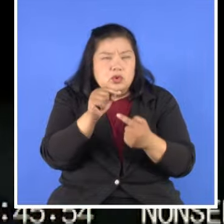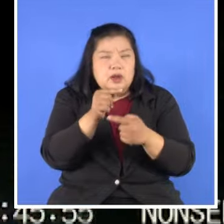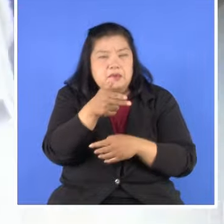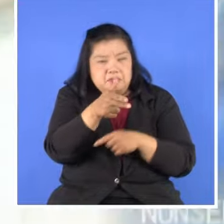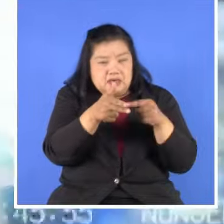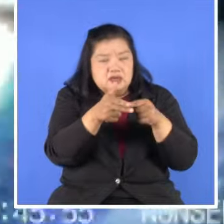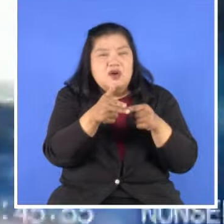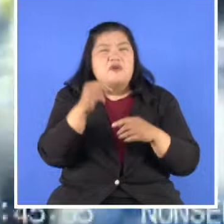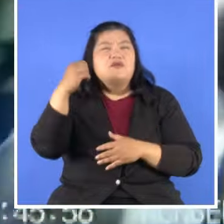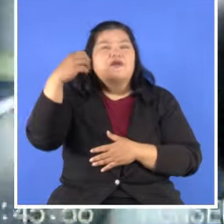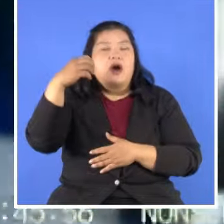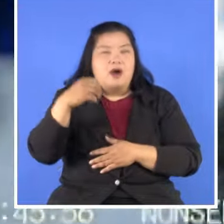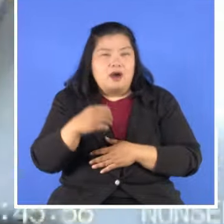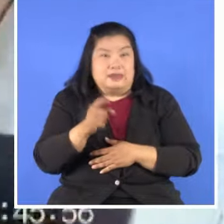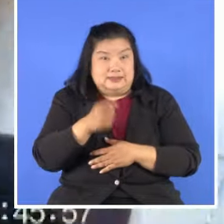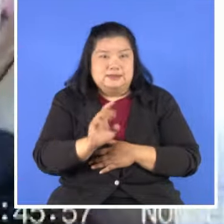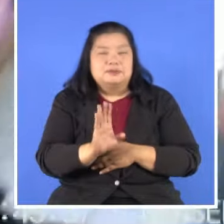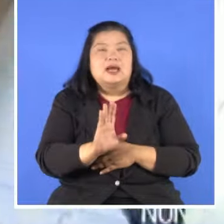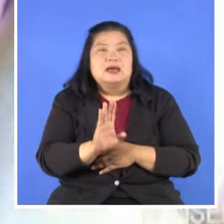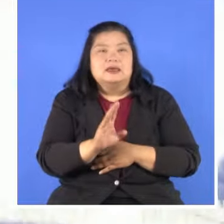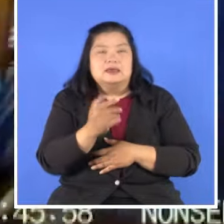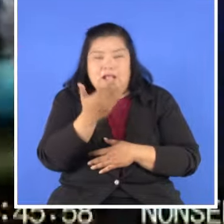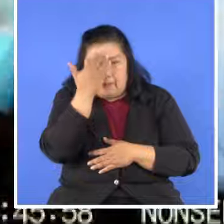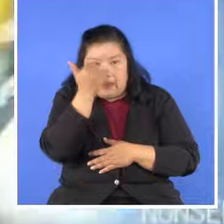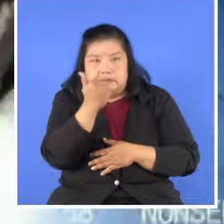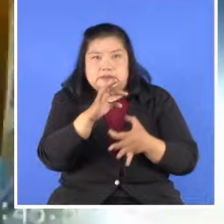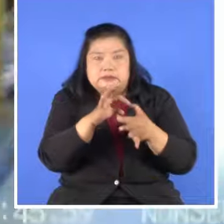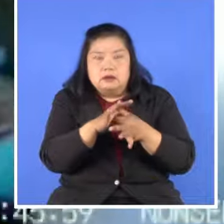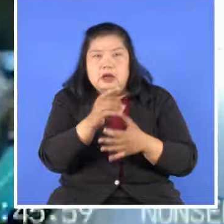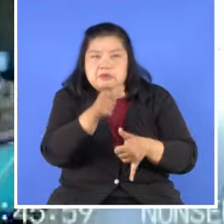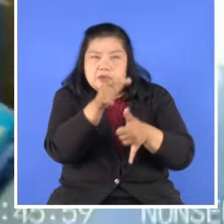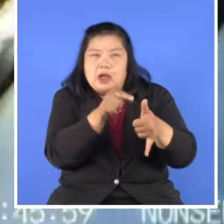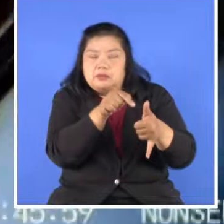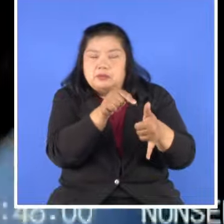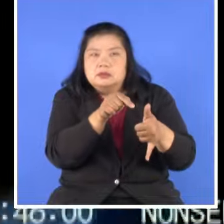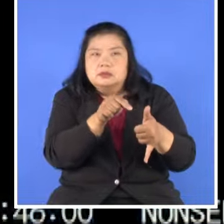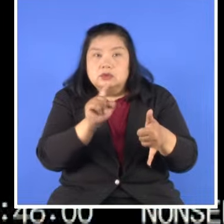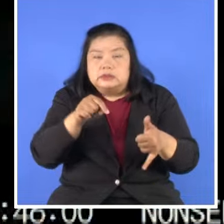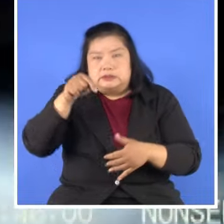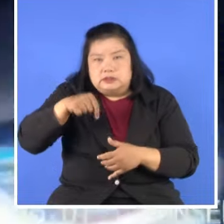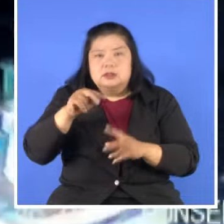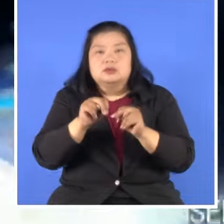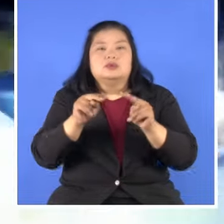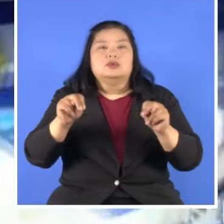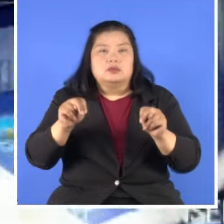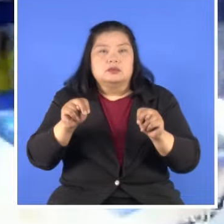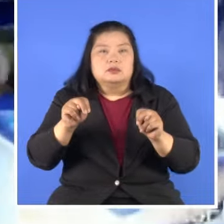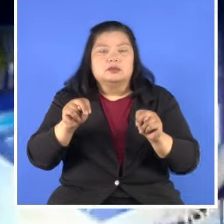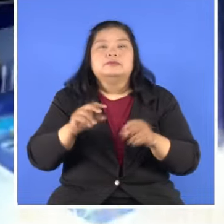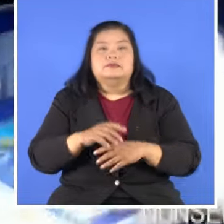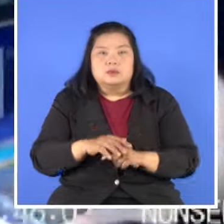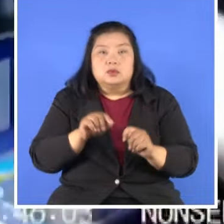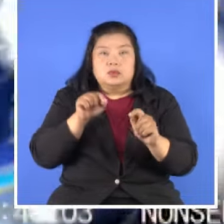นี้ในพื้นที่สภ.เมืองนนทบุรีในซอยเรวดี25ตำบลตลาดขวัญอำเภอเมืองจังหวัดนนท